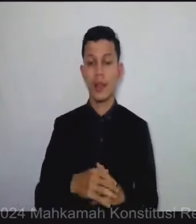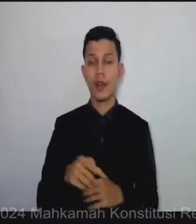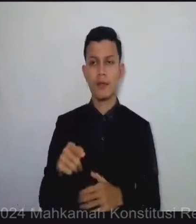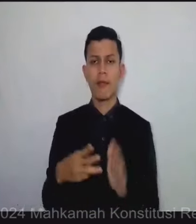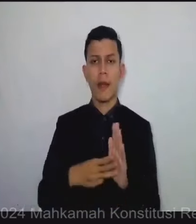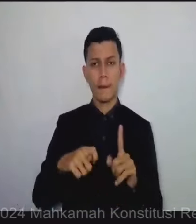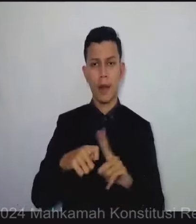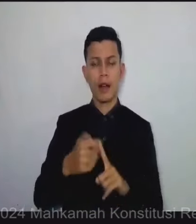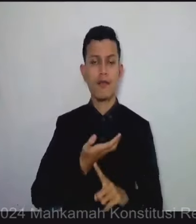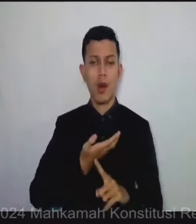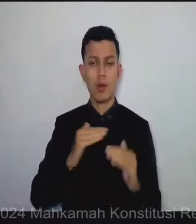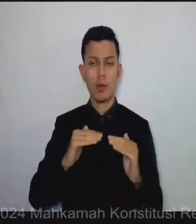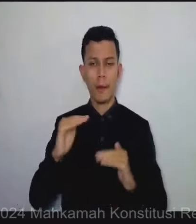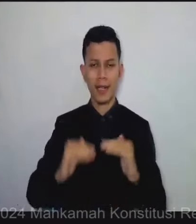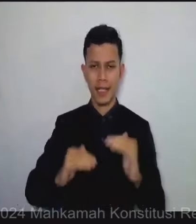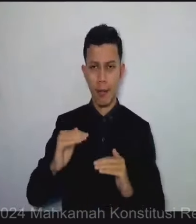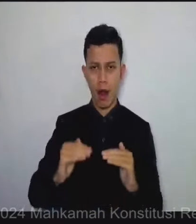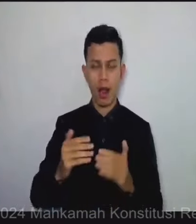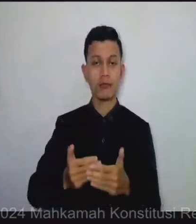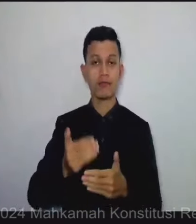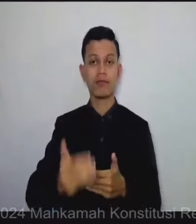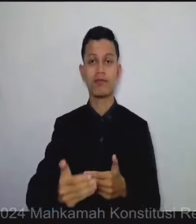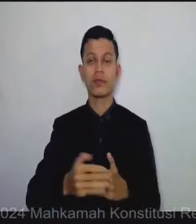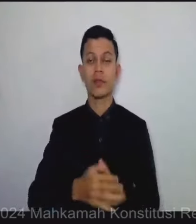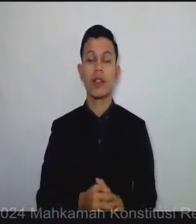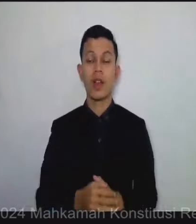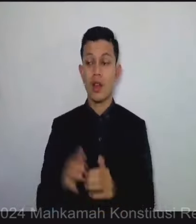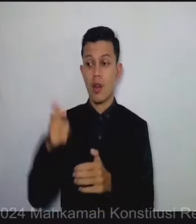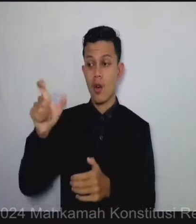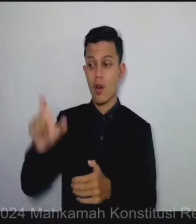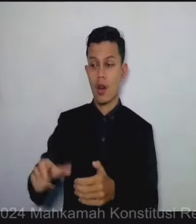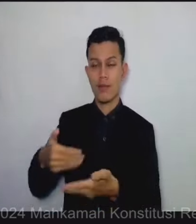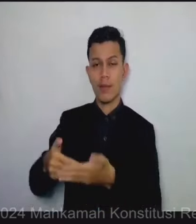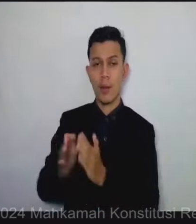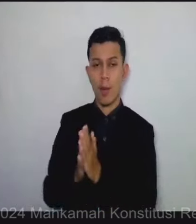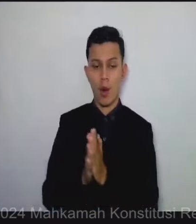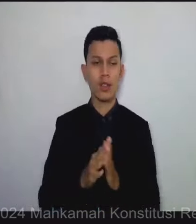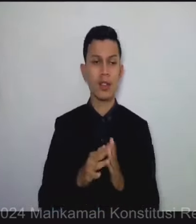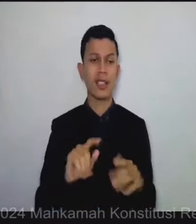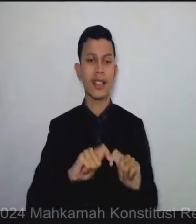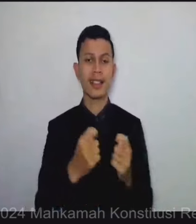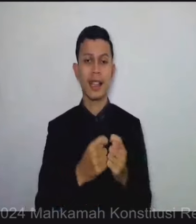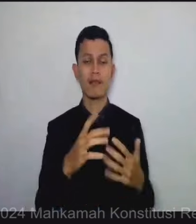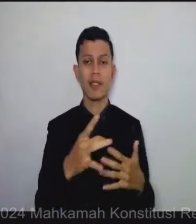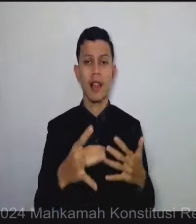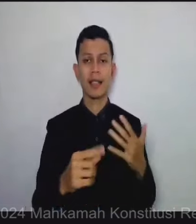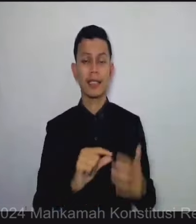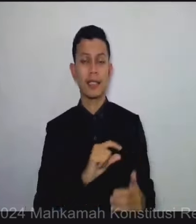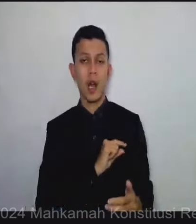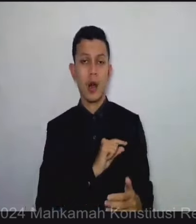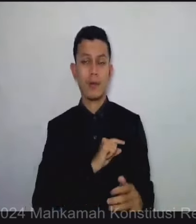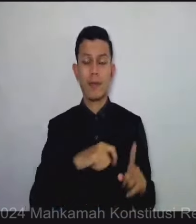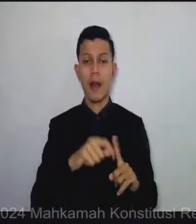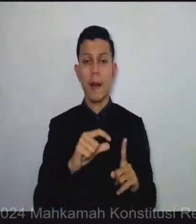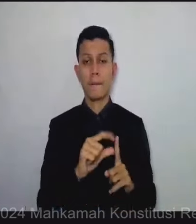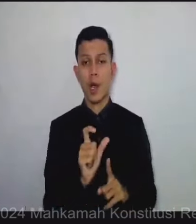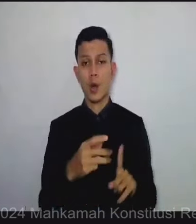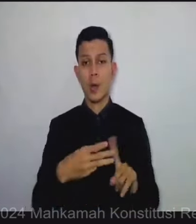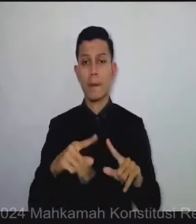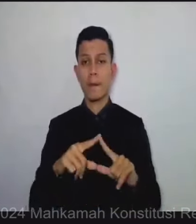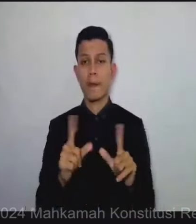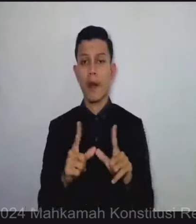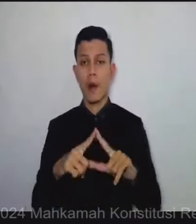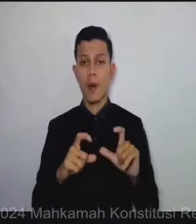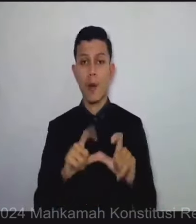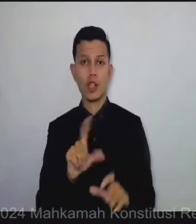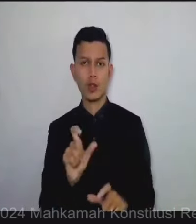mempertimbangkan masing-masing sebagai berikut BAP pemohon mendalilkan pengangkatan tim seleksi anggota KPU dan anggota bapasl oleh Presiden melanggar pasal 22 ayat